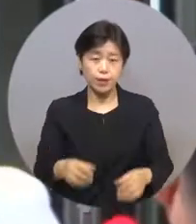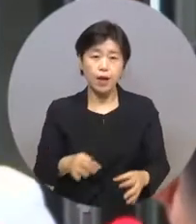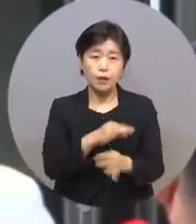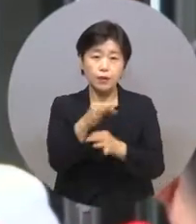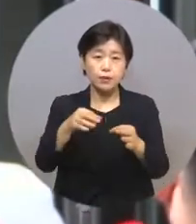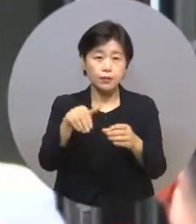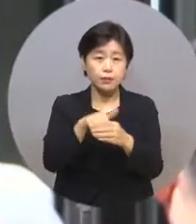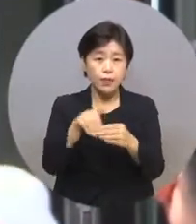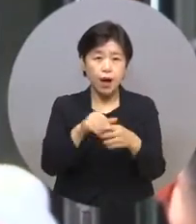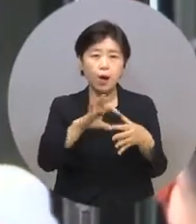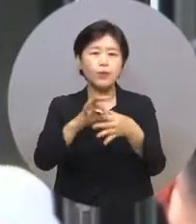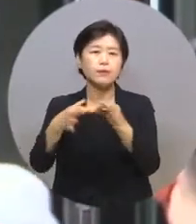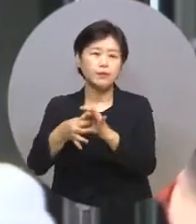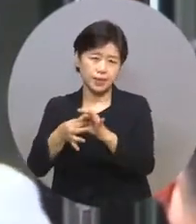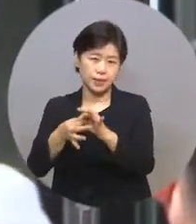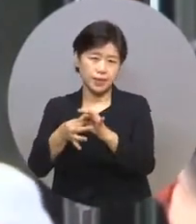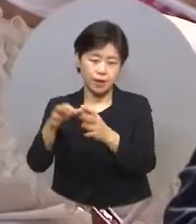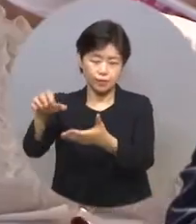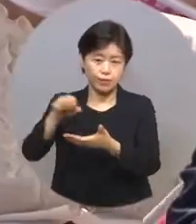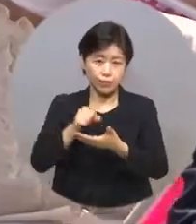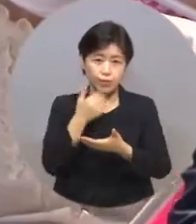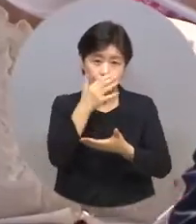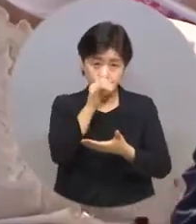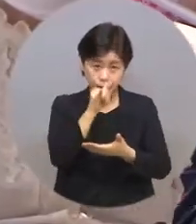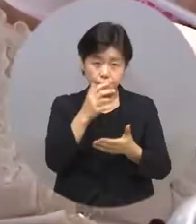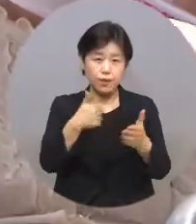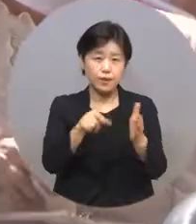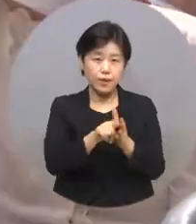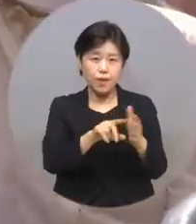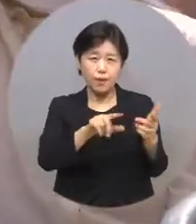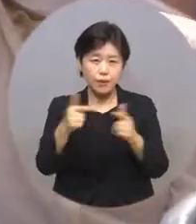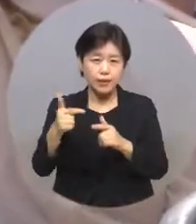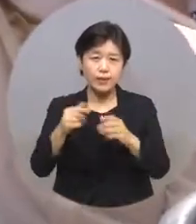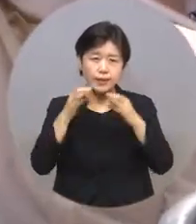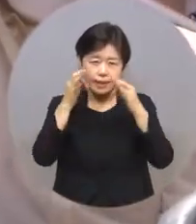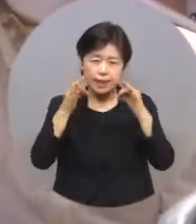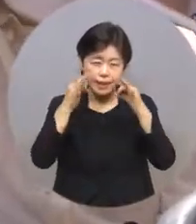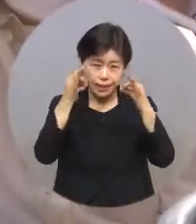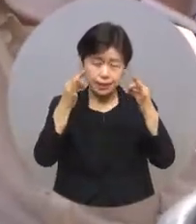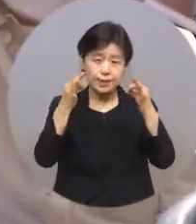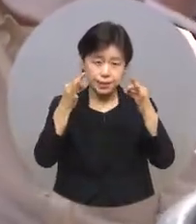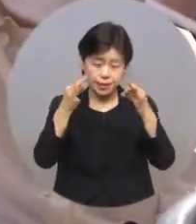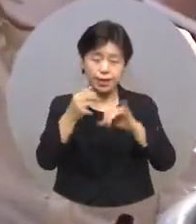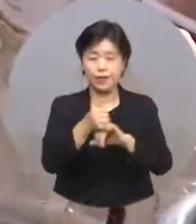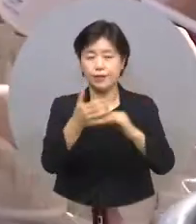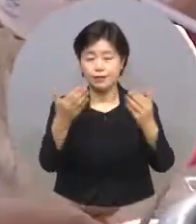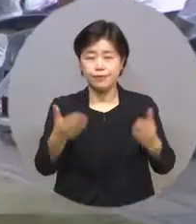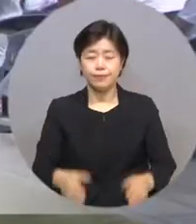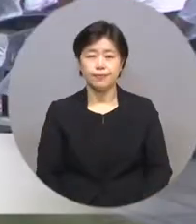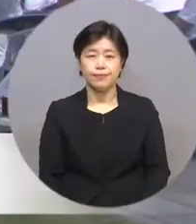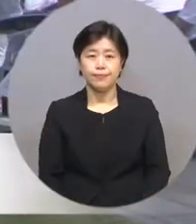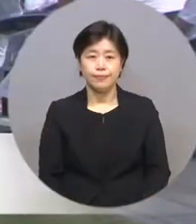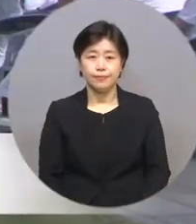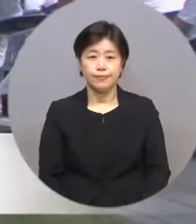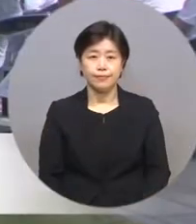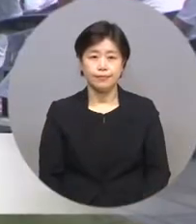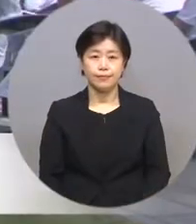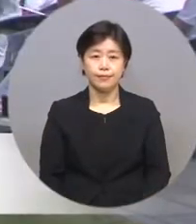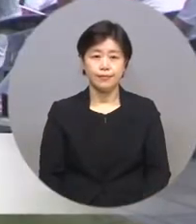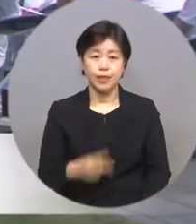있도록 국내외 여성의 에너지 결집과 지구적 역량을 모으는데 최선을 다할 것이라고 밝혔습니다